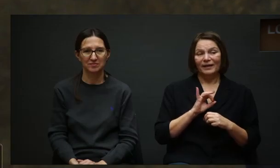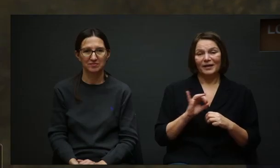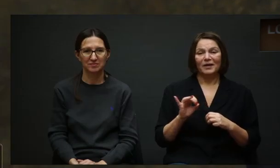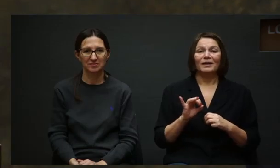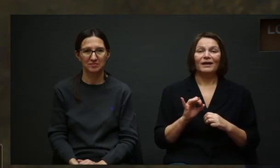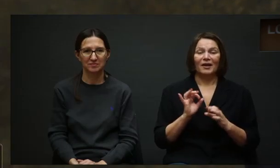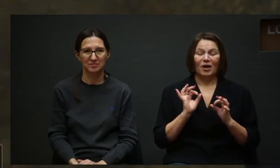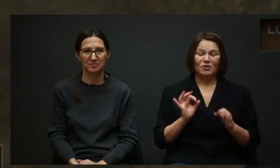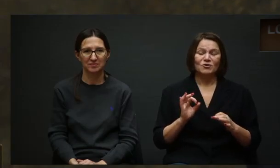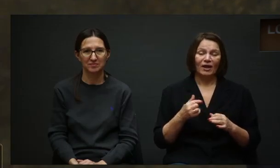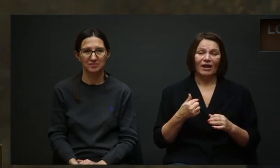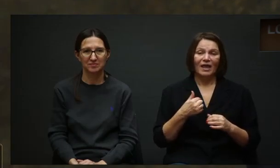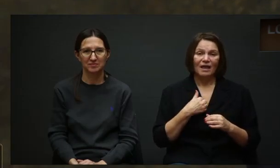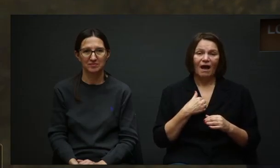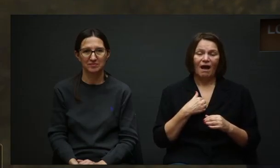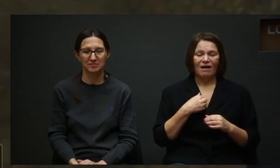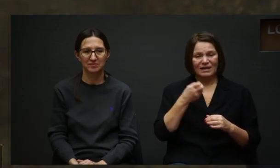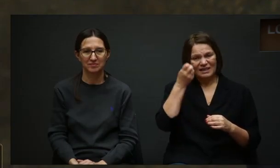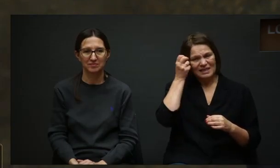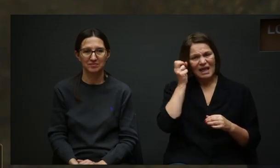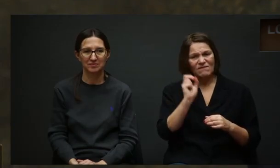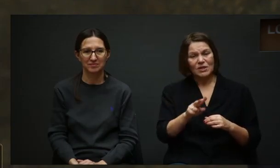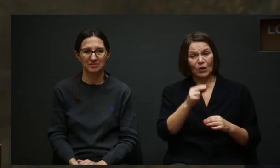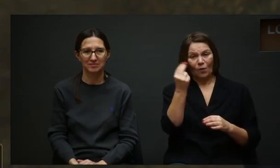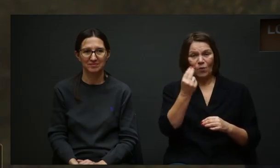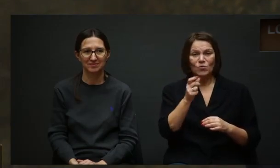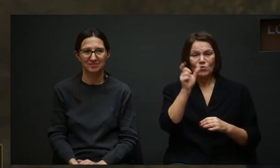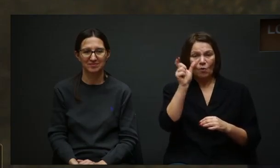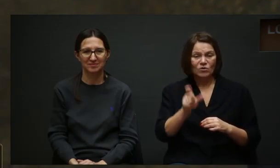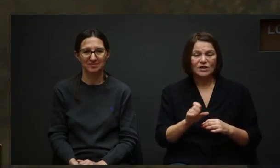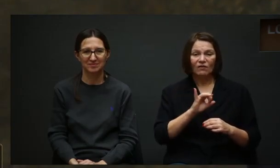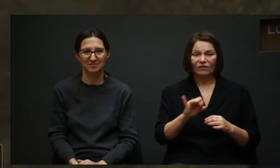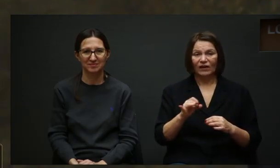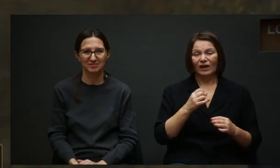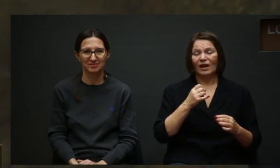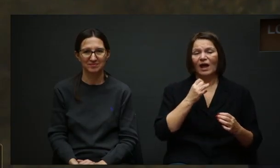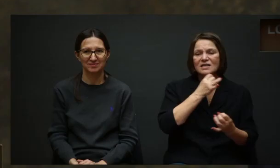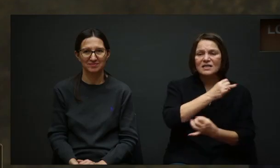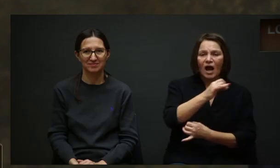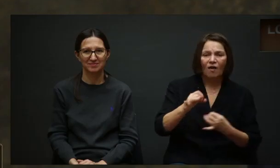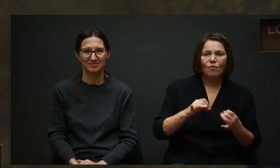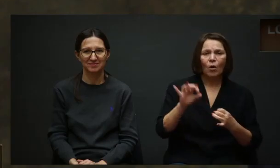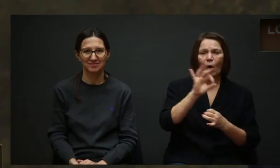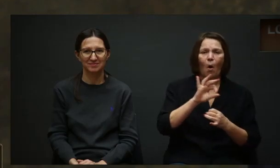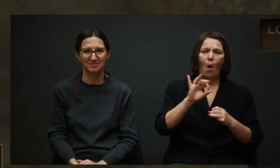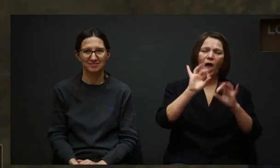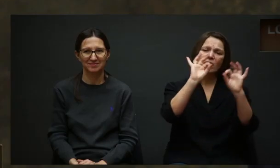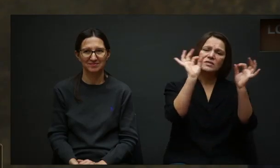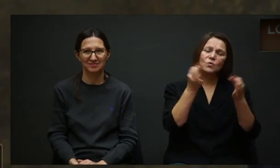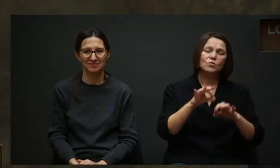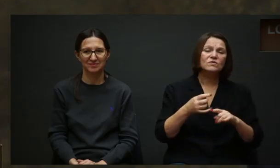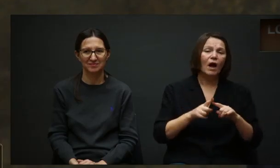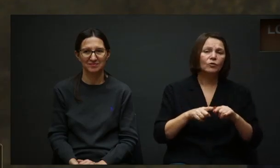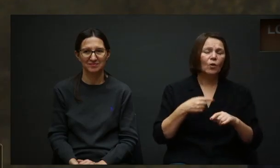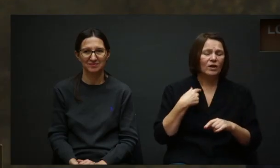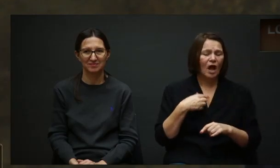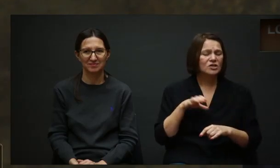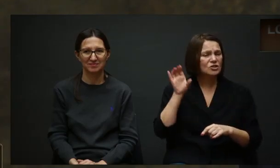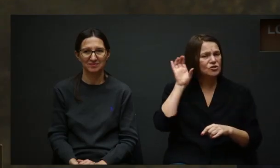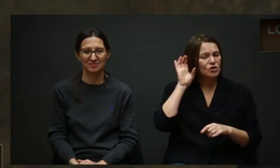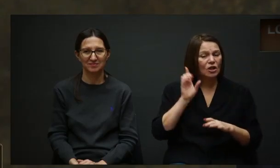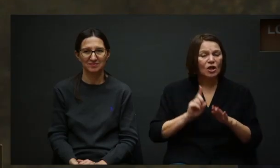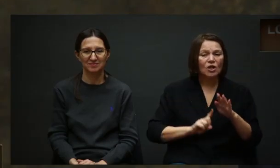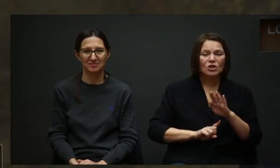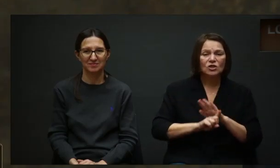я искренне ненавидел художников и разговоры об искусстве, которые я все слушал, начиная с